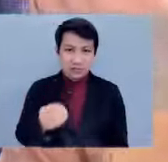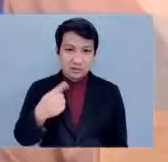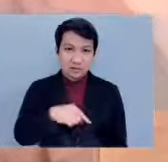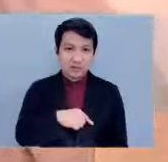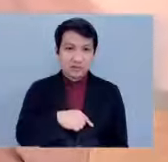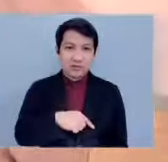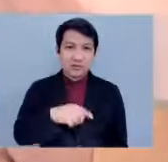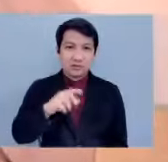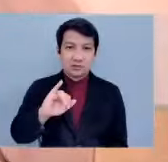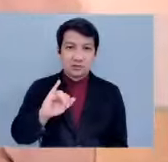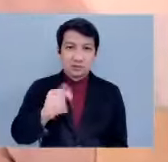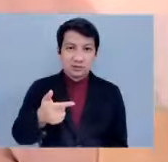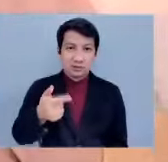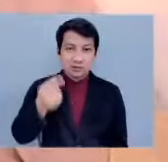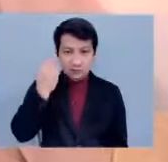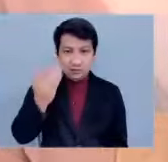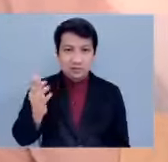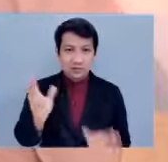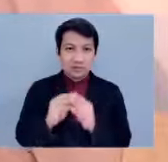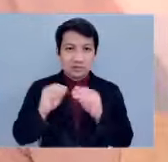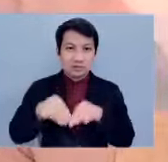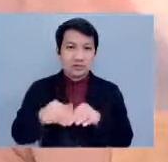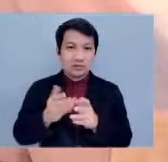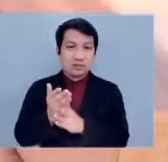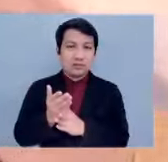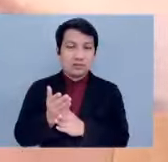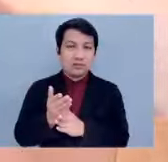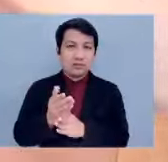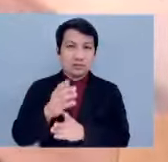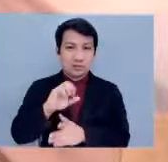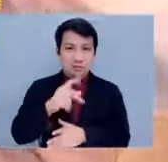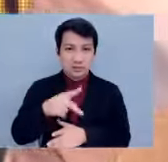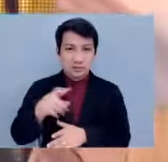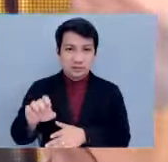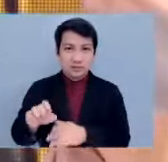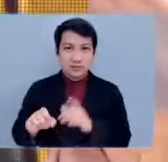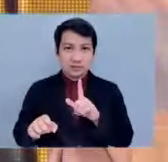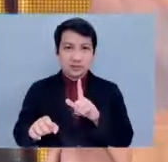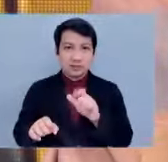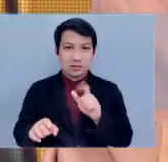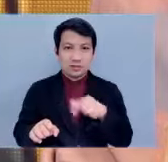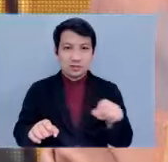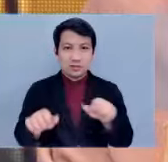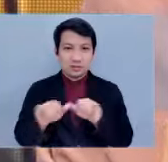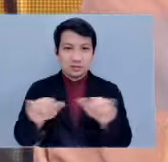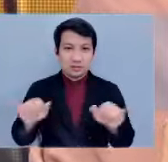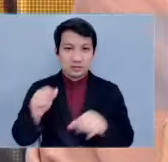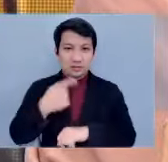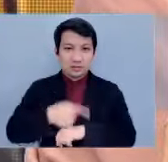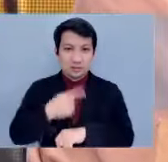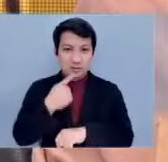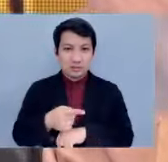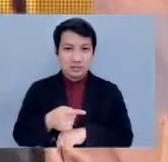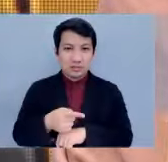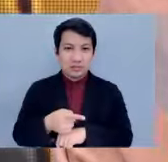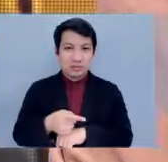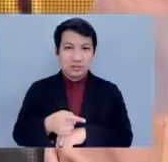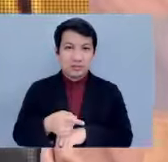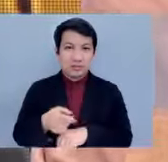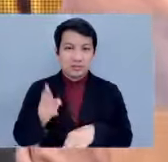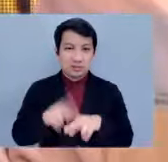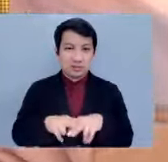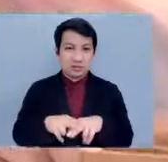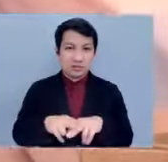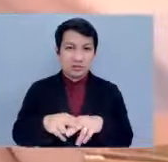account. We're also available via Shopee and Lazada. Nice. We also do same-day shipping for, you know, lesser plastic